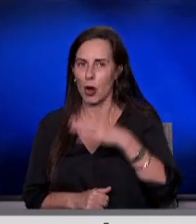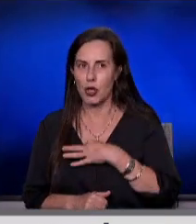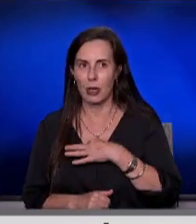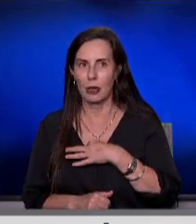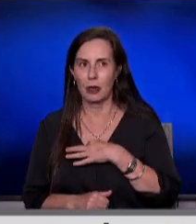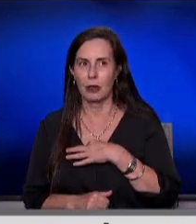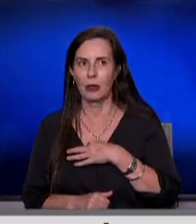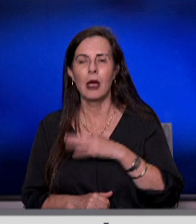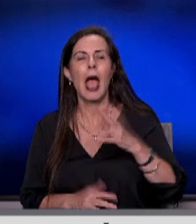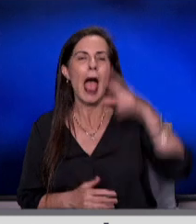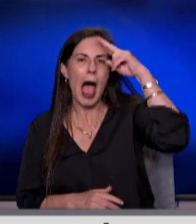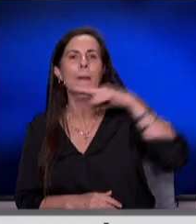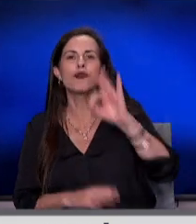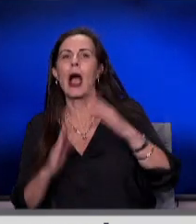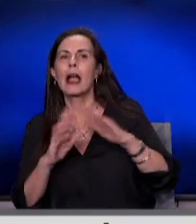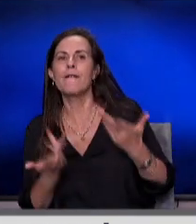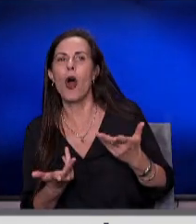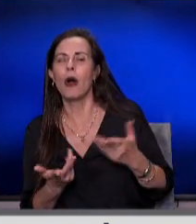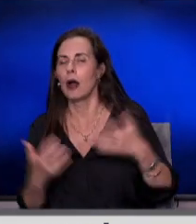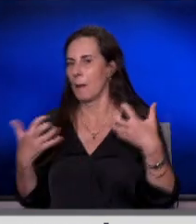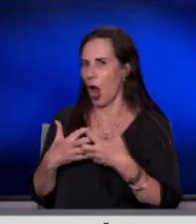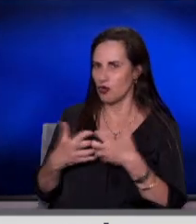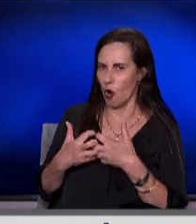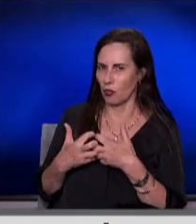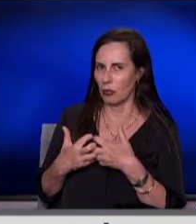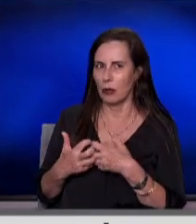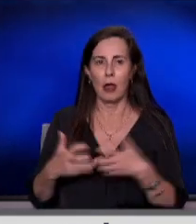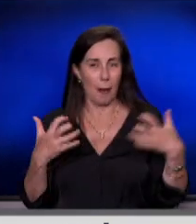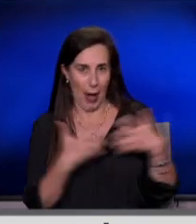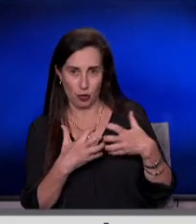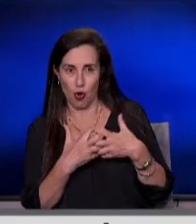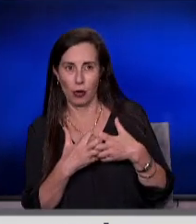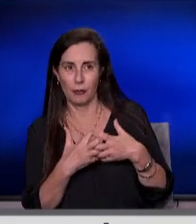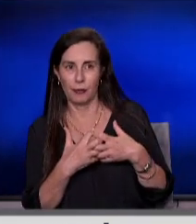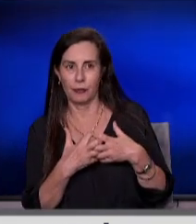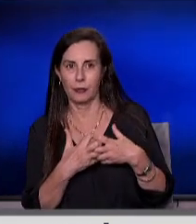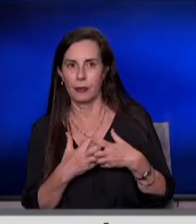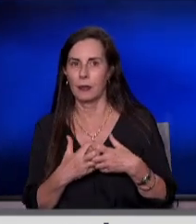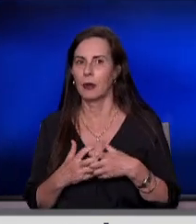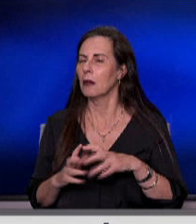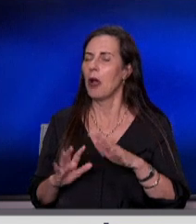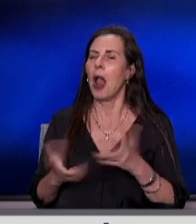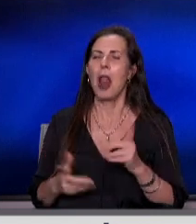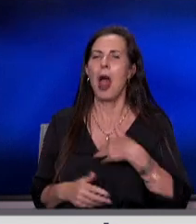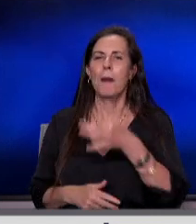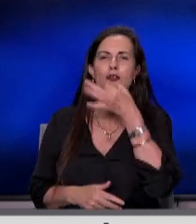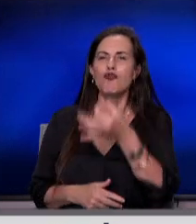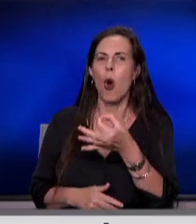לי רק דבר אחד, קודם כל איפה אבא גר? מאשדוד. מאשדוד? כן. לא,